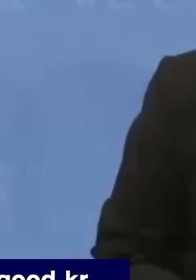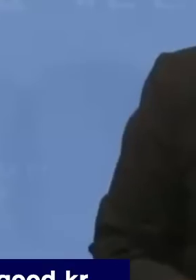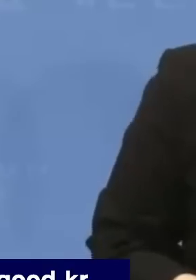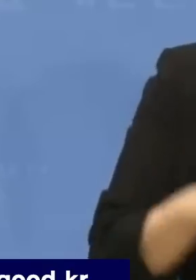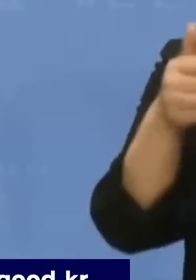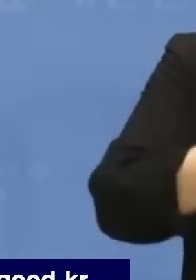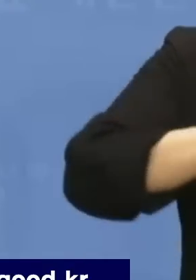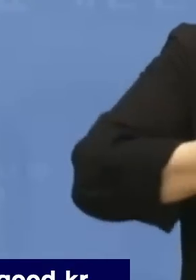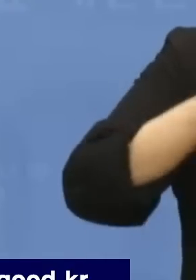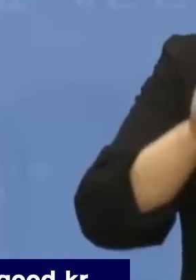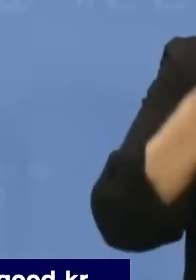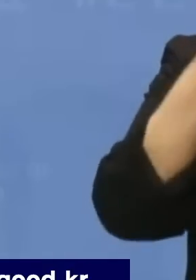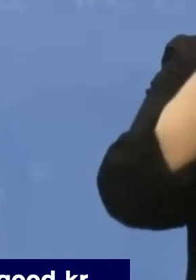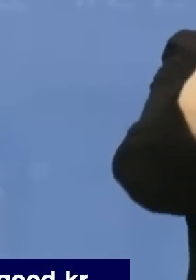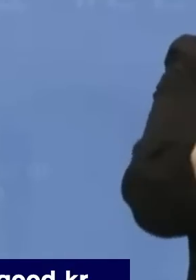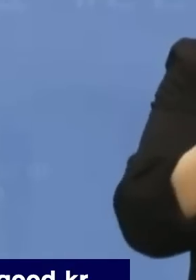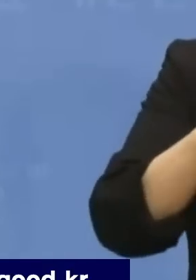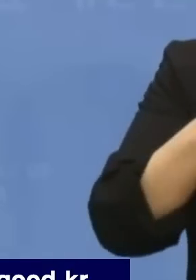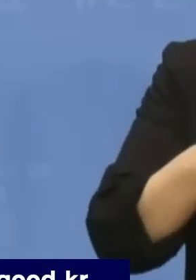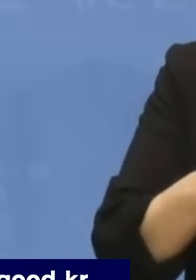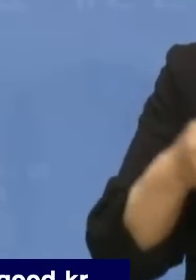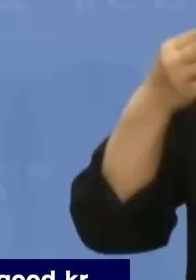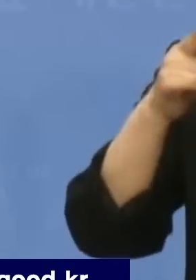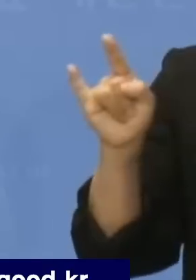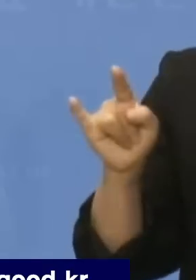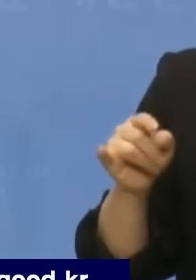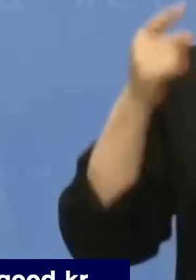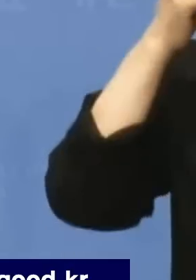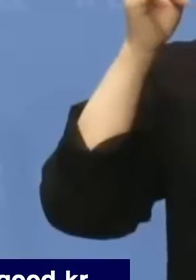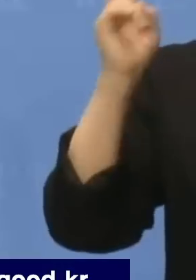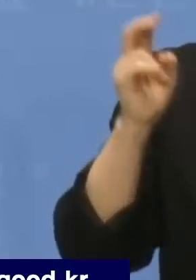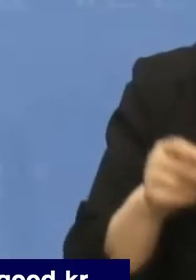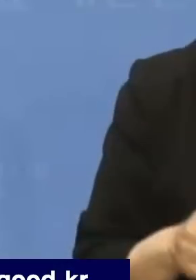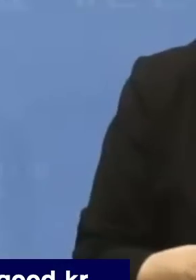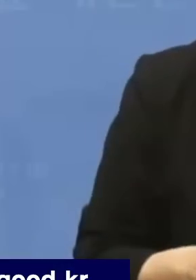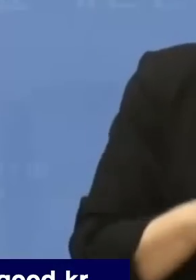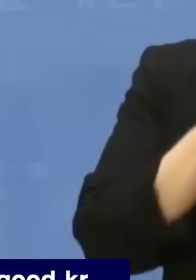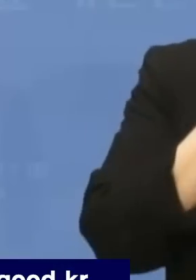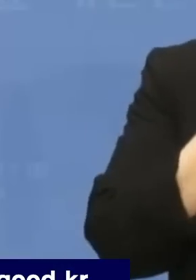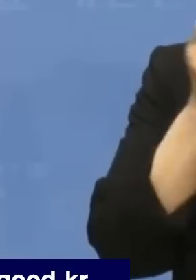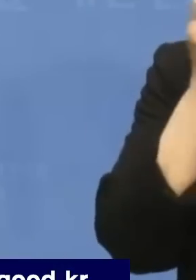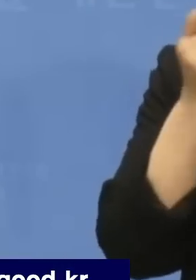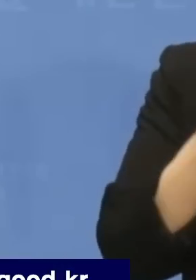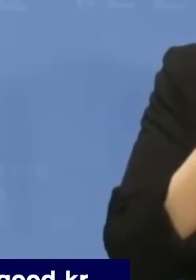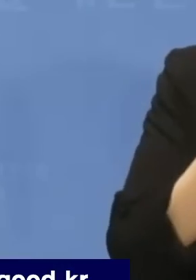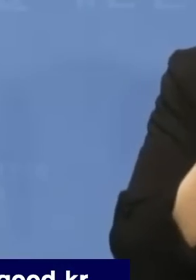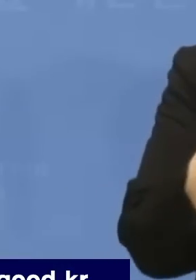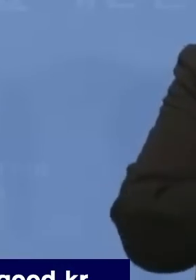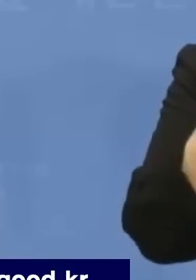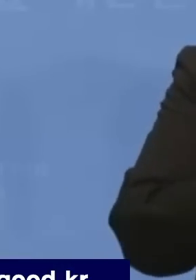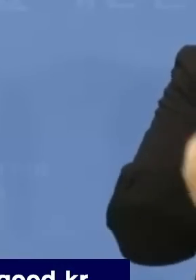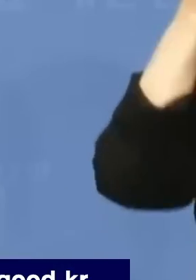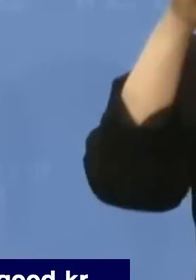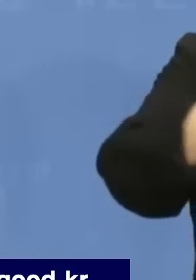윤리위의 경징계를 보니 국힘과 태 의원은 진실규명에 대한 의지가 전혀 없다는 것이